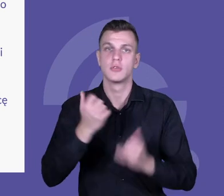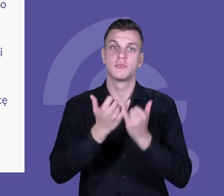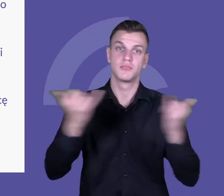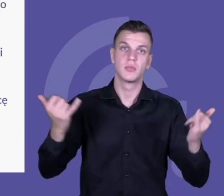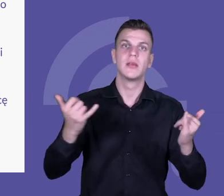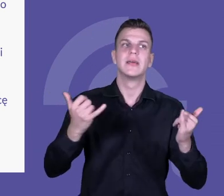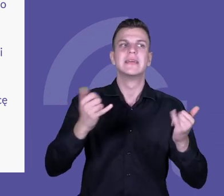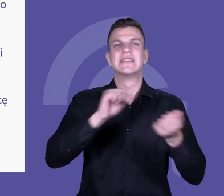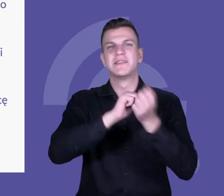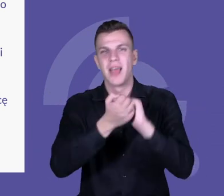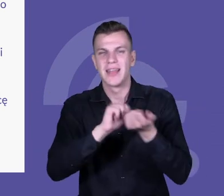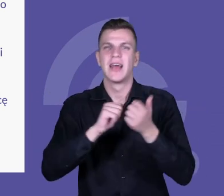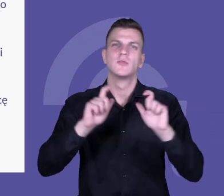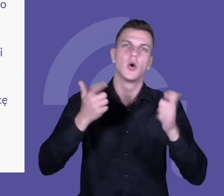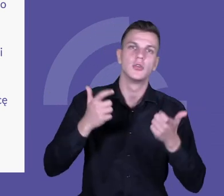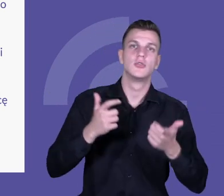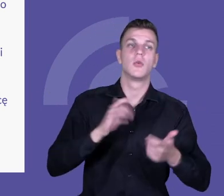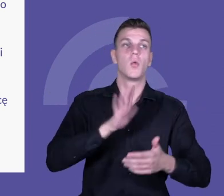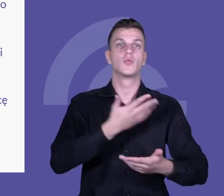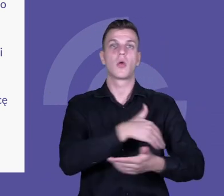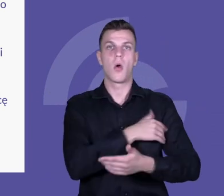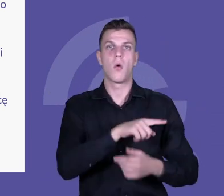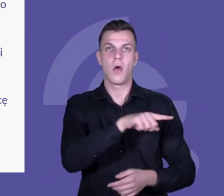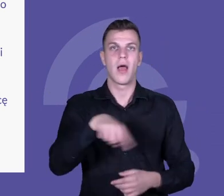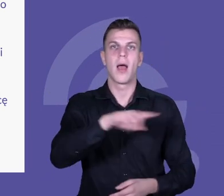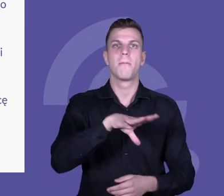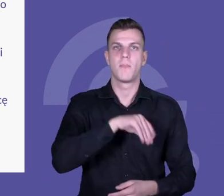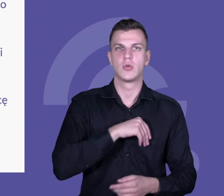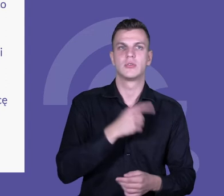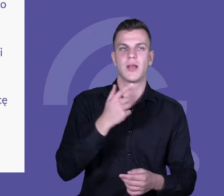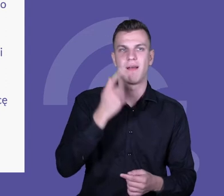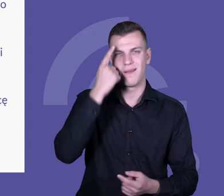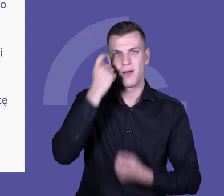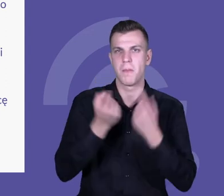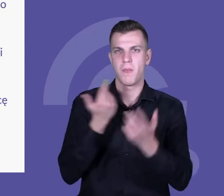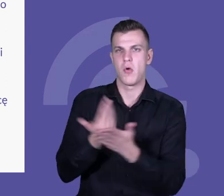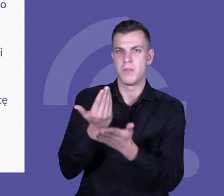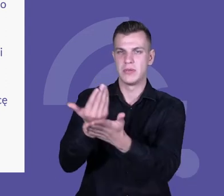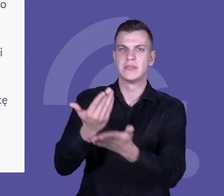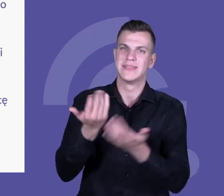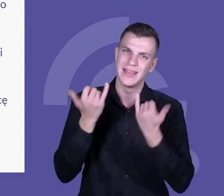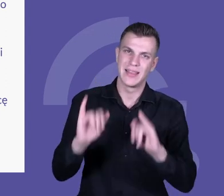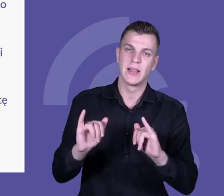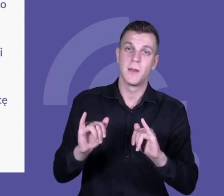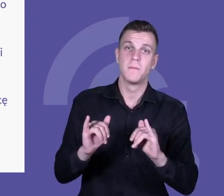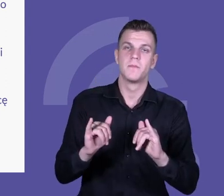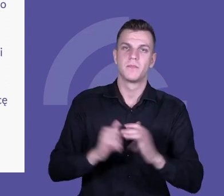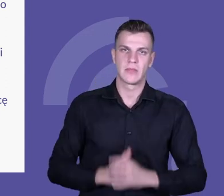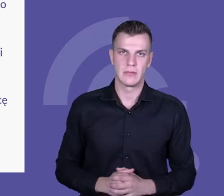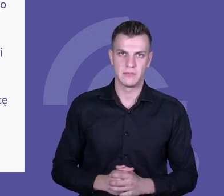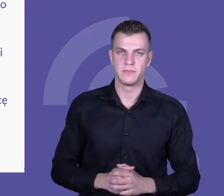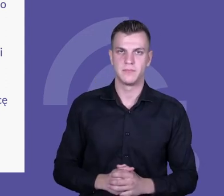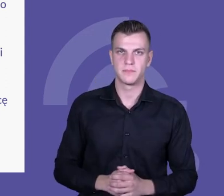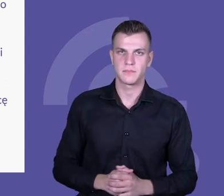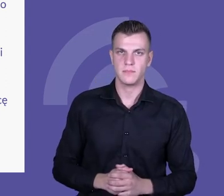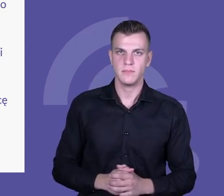miały większe pole do innowacji. No i te innowacje potrzebują